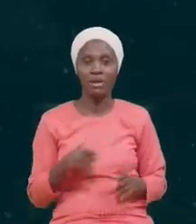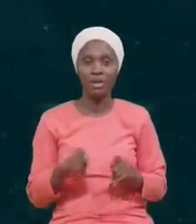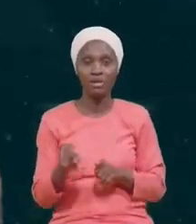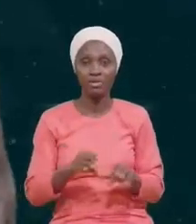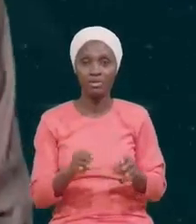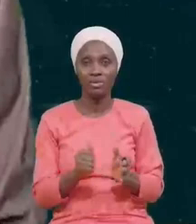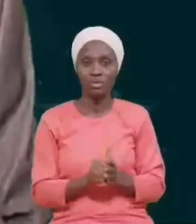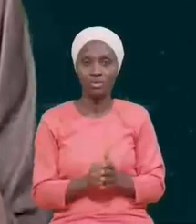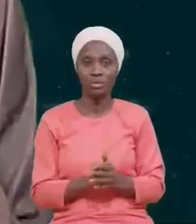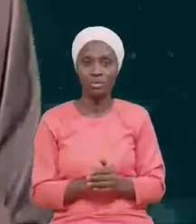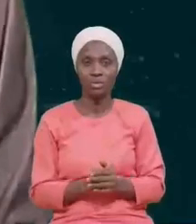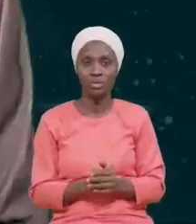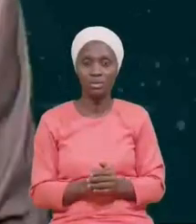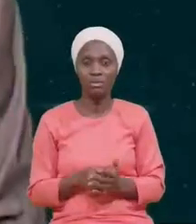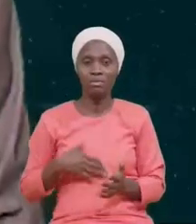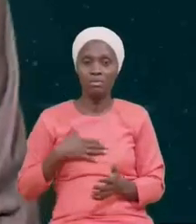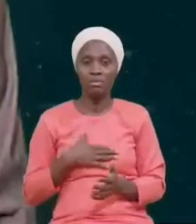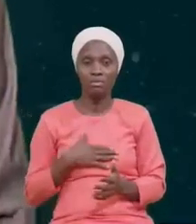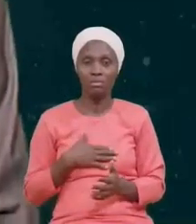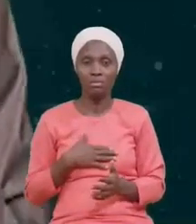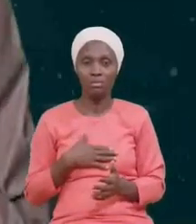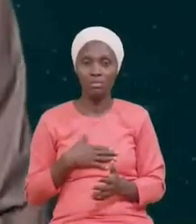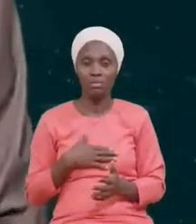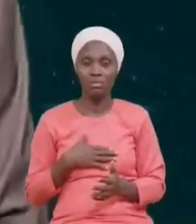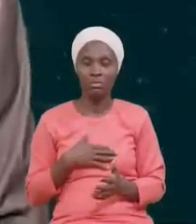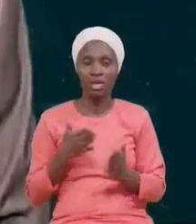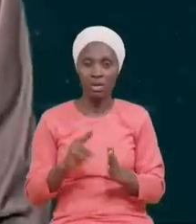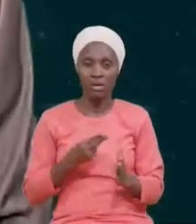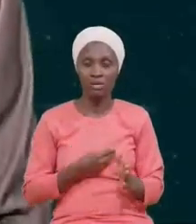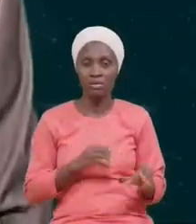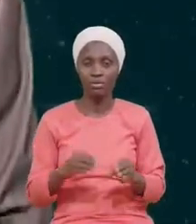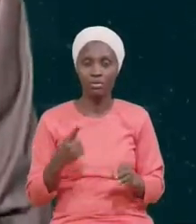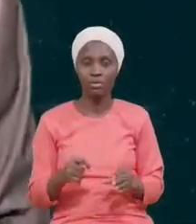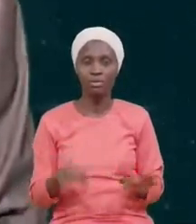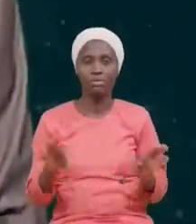Votre nom, vous écrivez bien, que tout soit lisible.